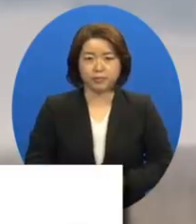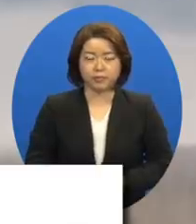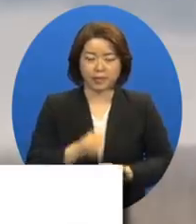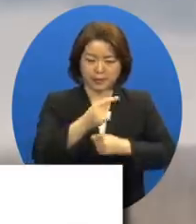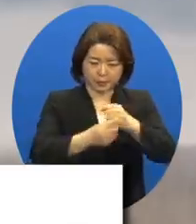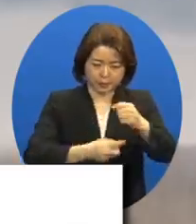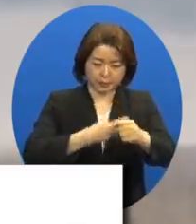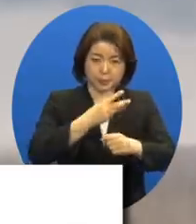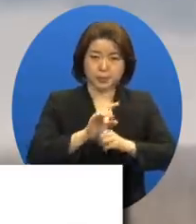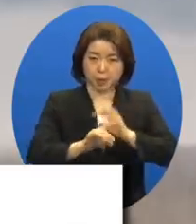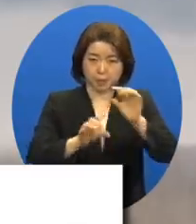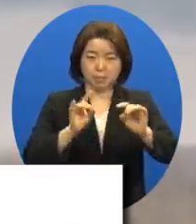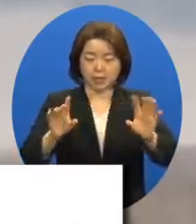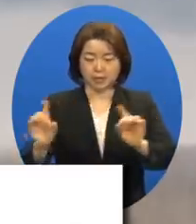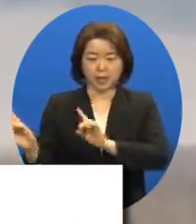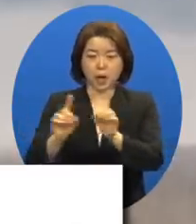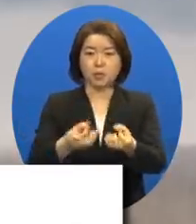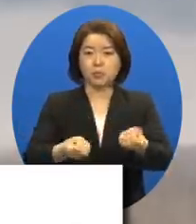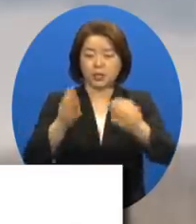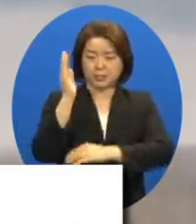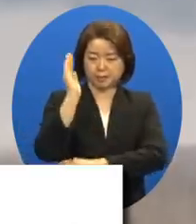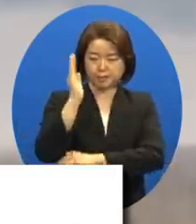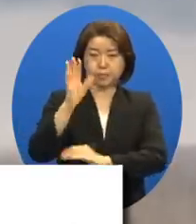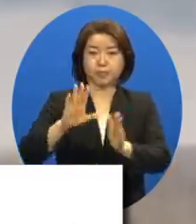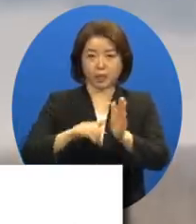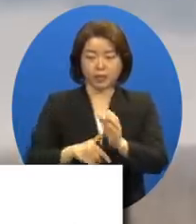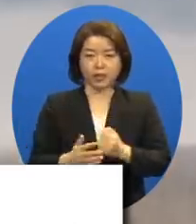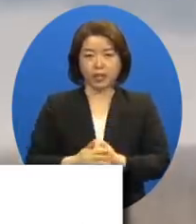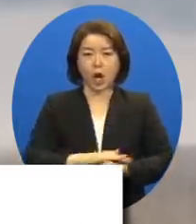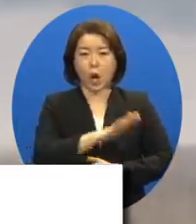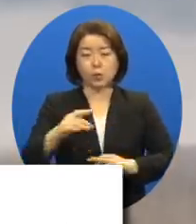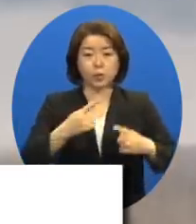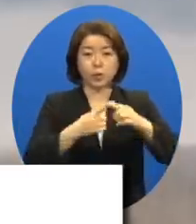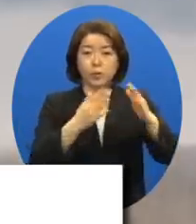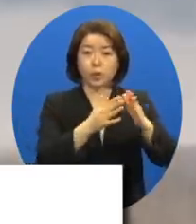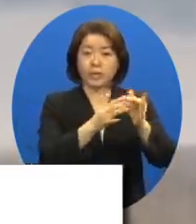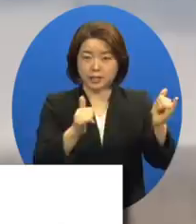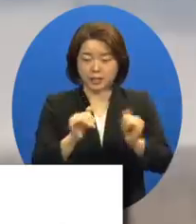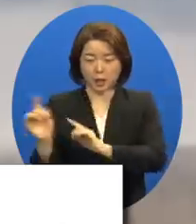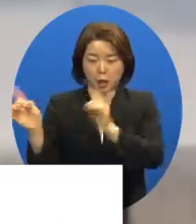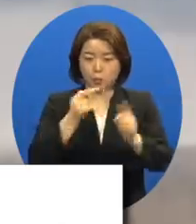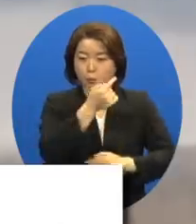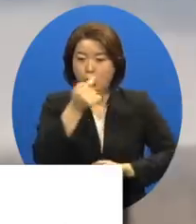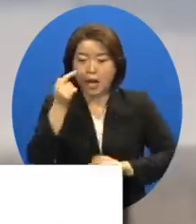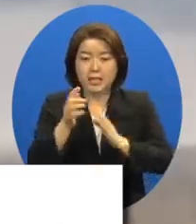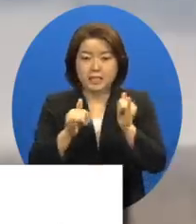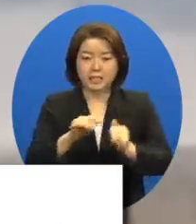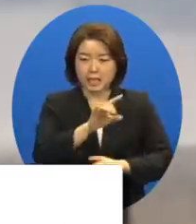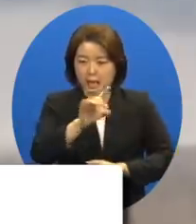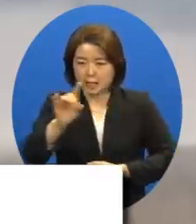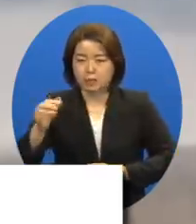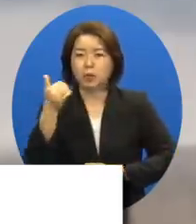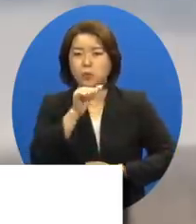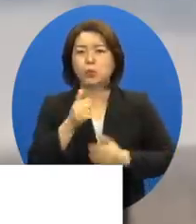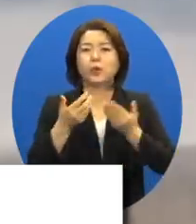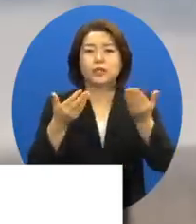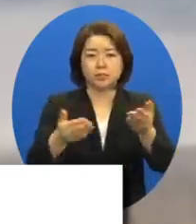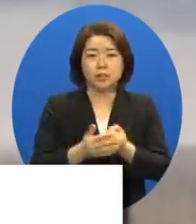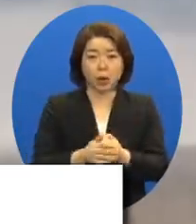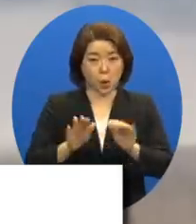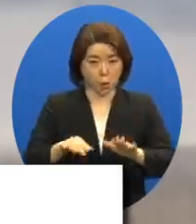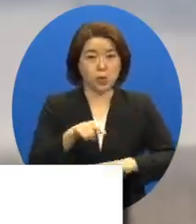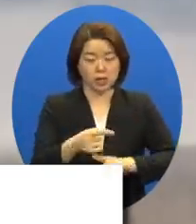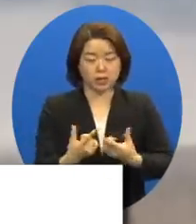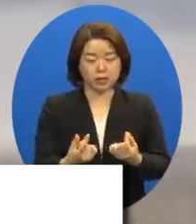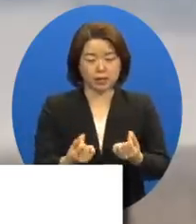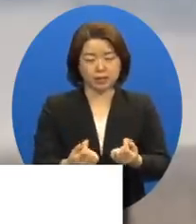부활절 설교 때 우리 교인들 중에 부활의 증인 을 한 사람이 여러분에게 소개합니다 오늘도 그렇게 하고